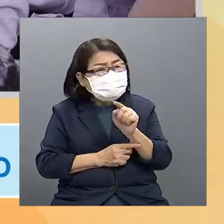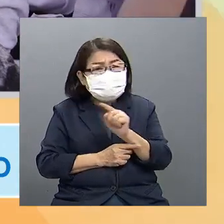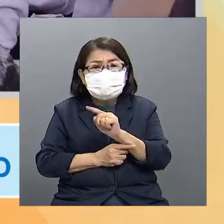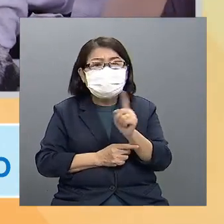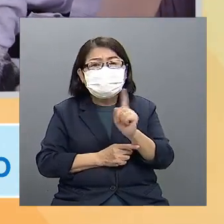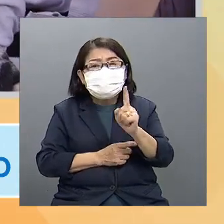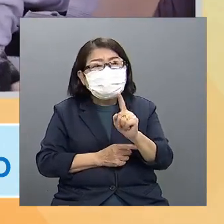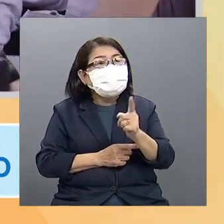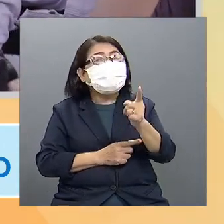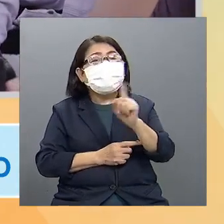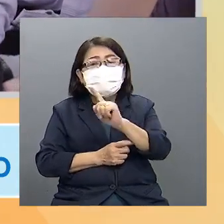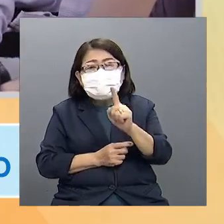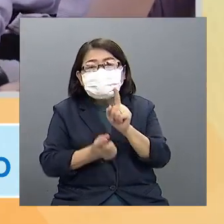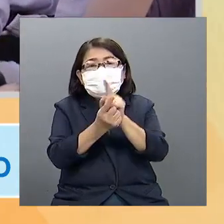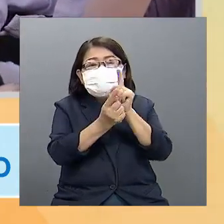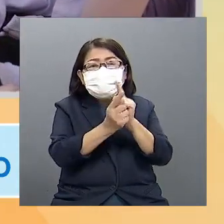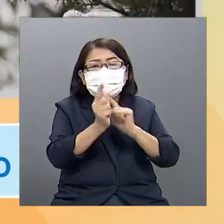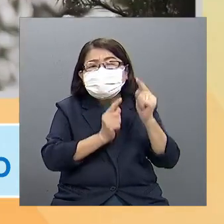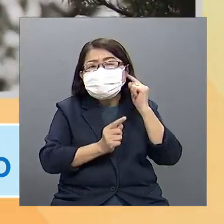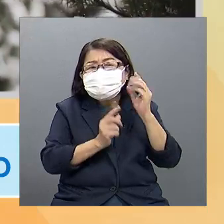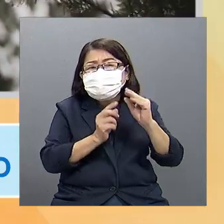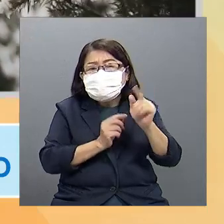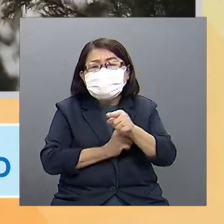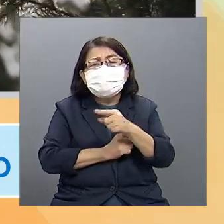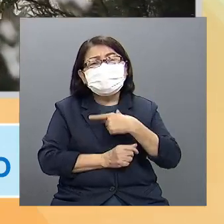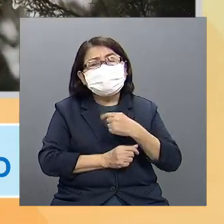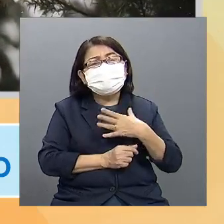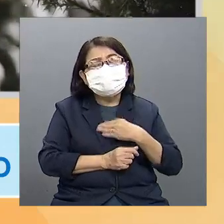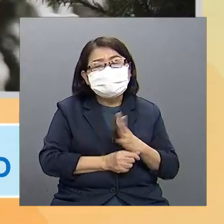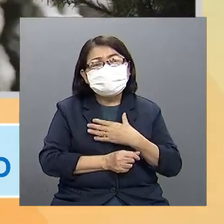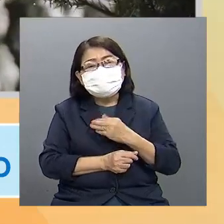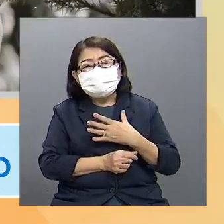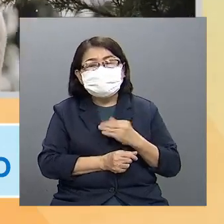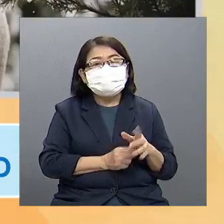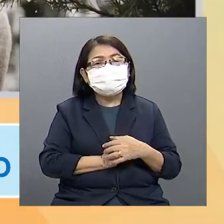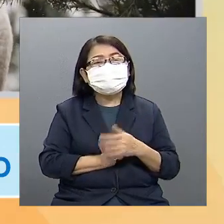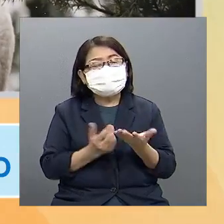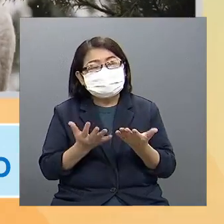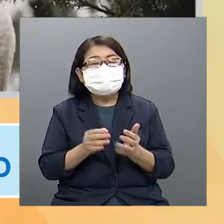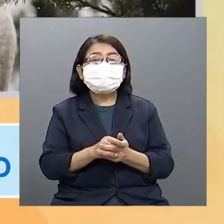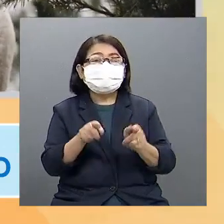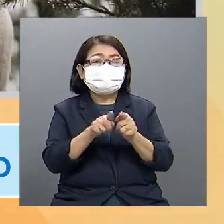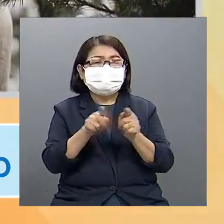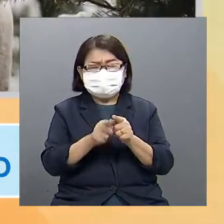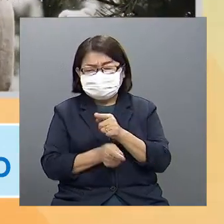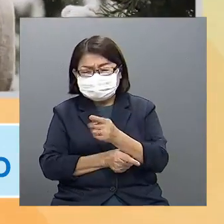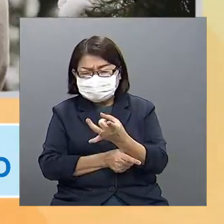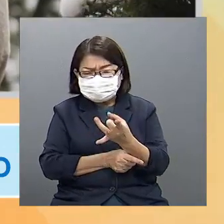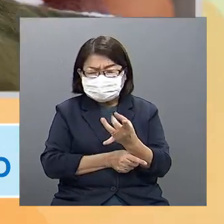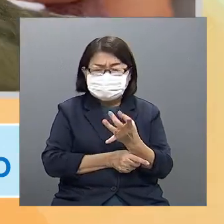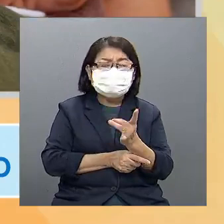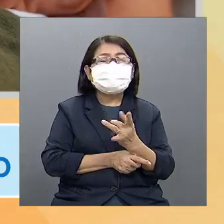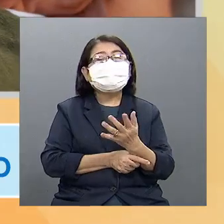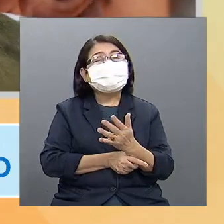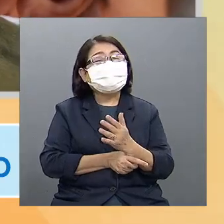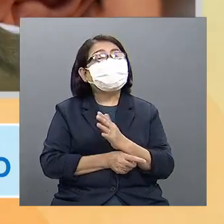สิ่งที่มีทั้งเรื่องที่ถูกใจไม่ถูกใจมีทั้งเรื่องที่เขาต้องเข้าไปแก้ปัญหาไปใช้ชีวิตแล้วเริ่มต้องตัด